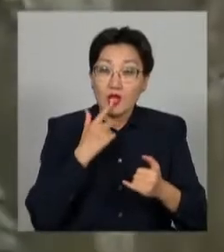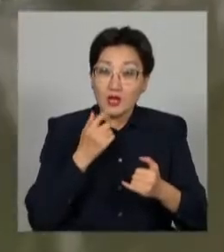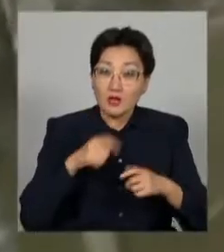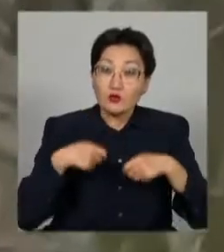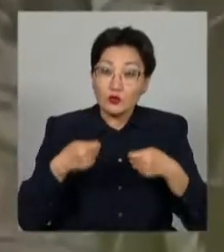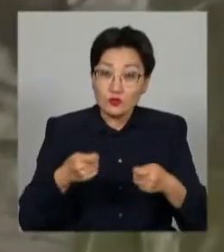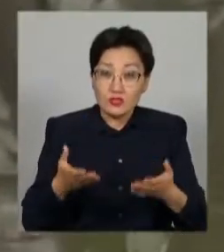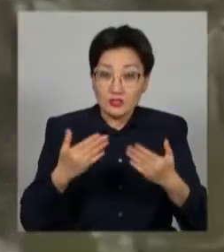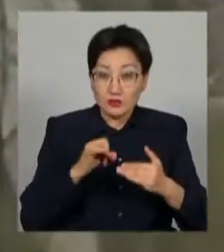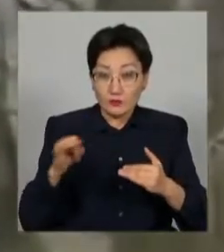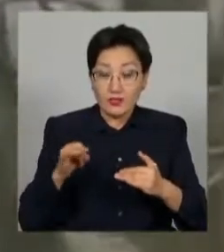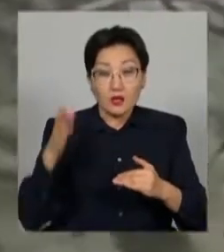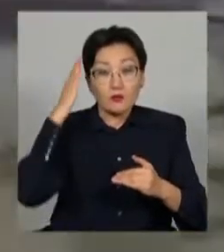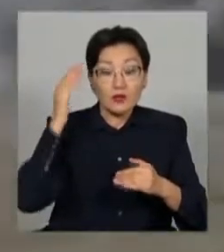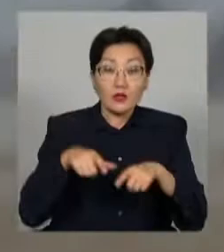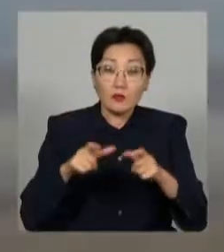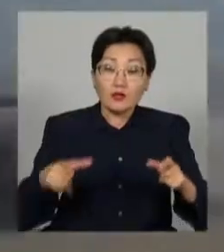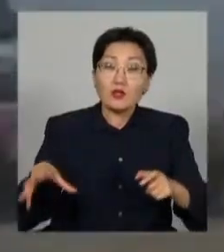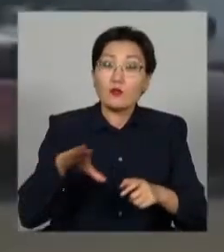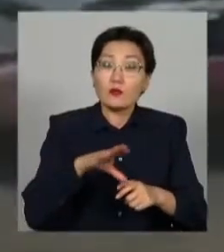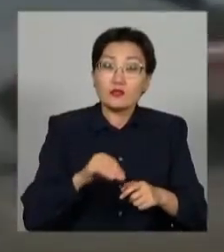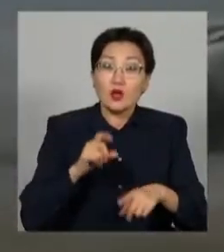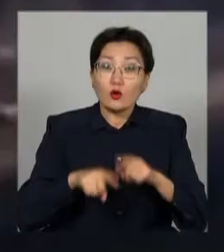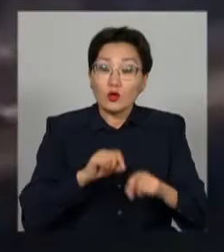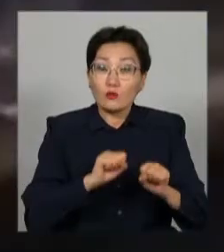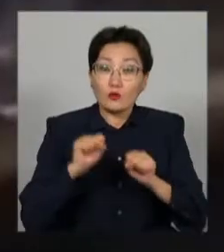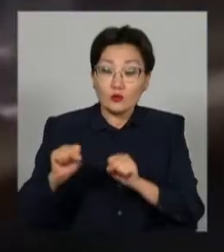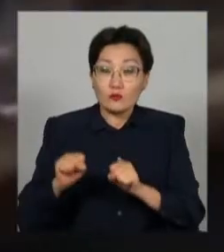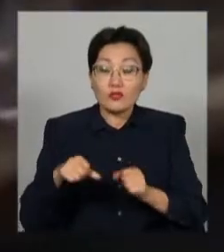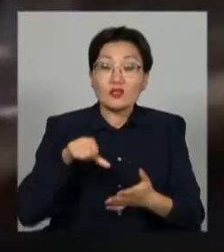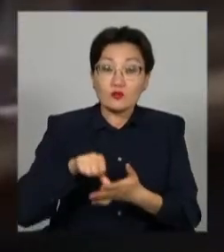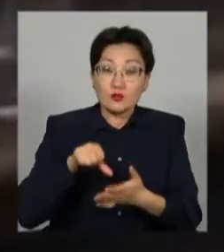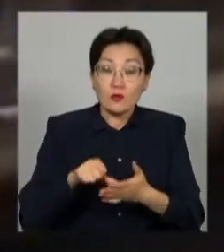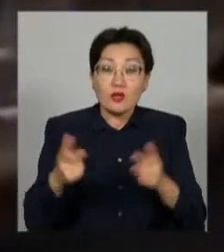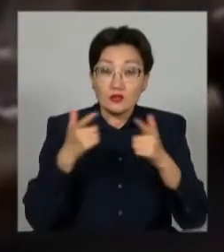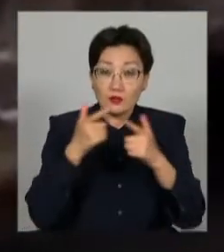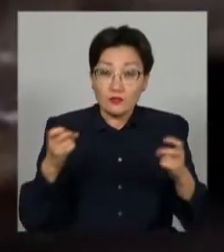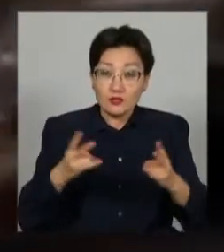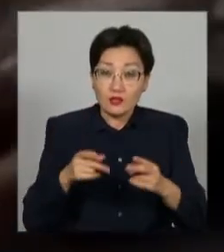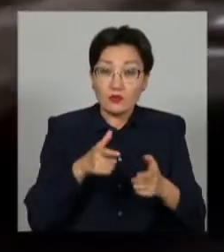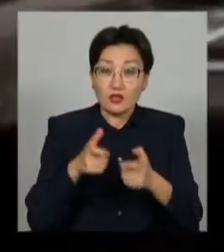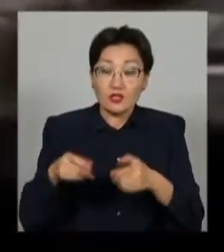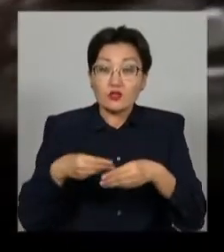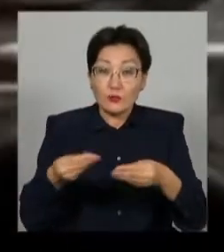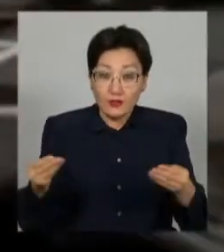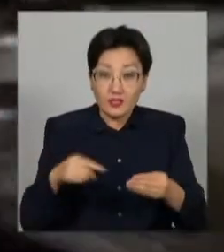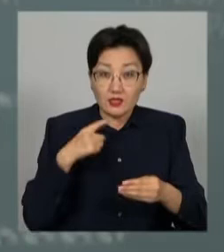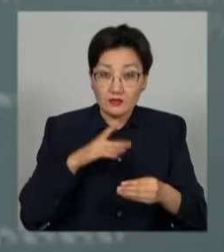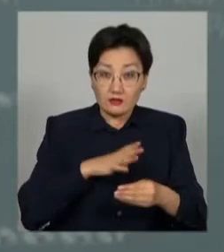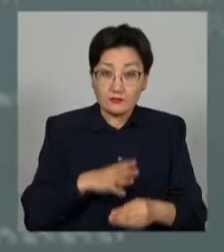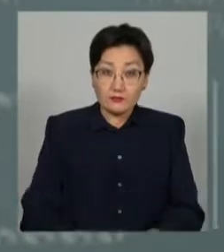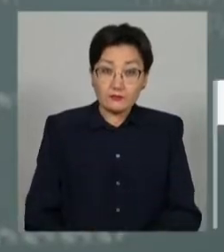болуға шақырды. Сондай-ақ қабілетті азаматтардың барлығын отанын қорғауға атсалысуға үндеп, қажет қару-жарақ беретінін баса айтты.